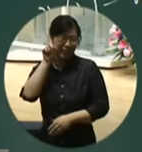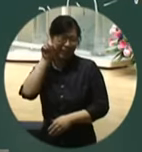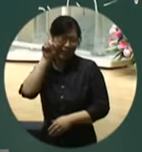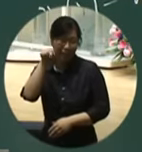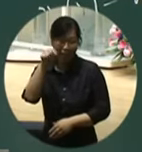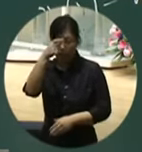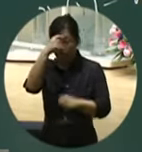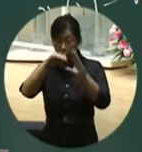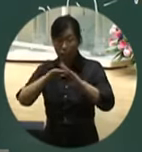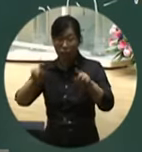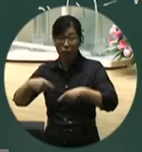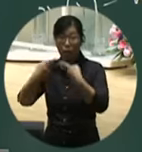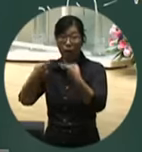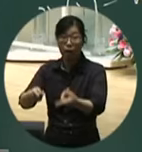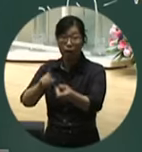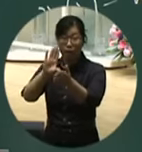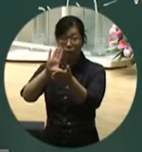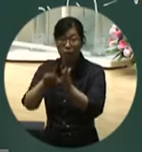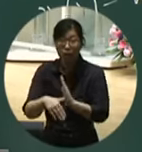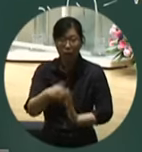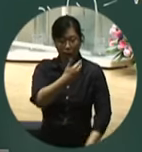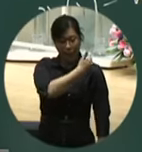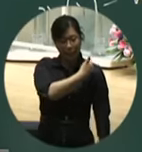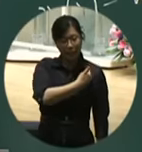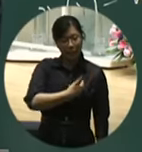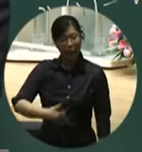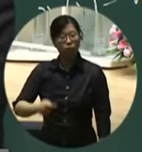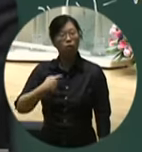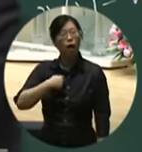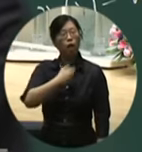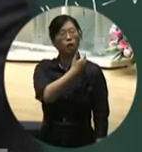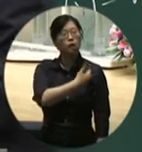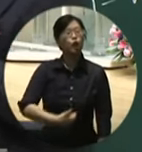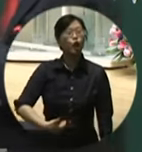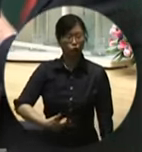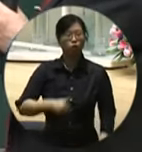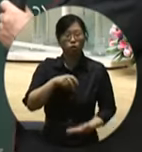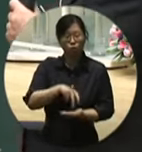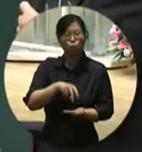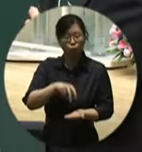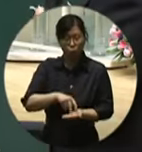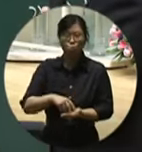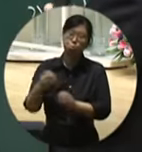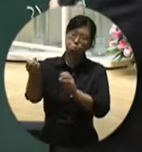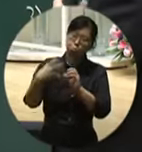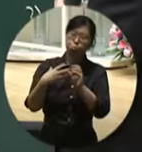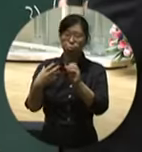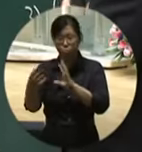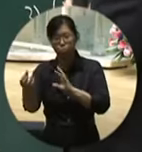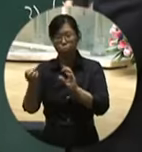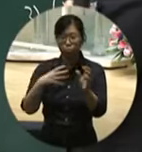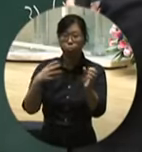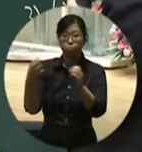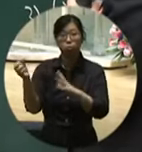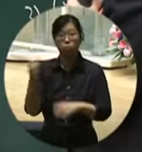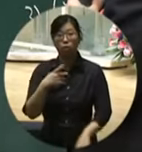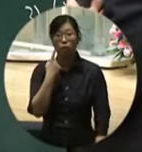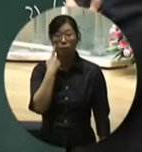그냥 가지 말고 제자의 포럼이 일어나도록 만들어. And tomorrow when you go to church, don't just mechanically go, but have the forum of a